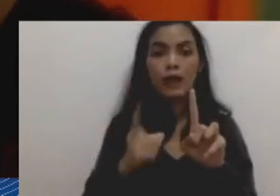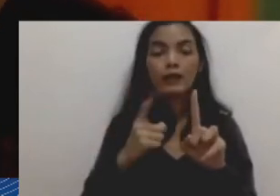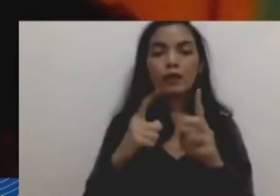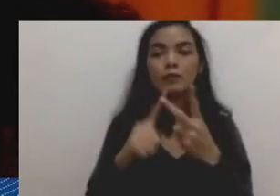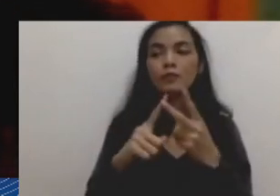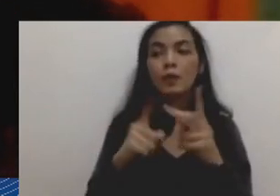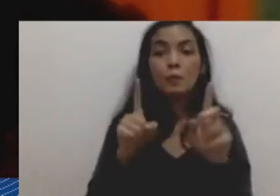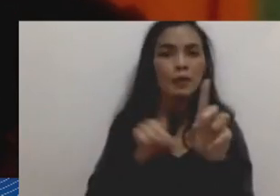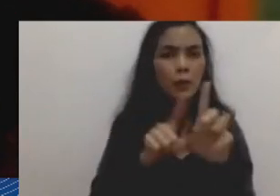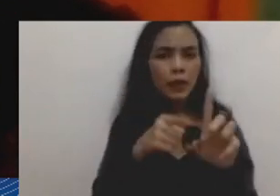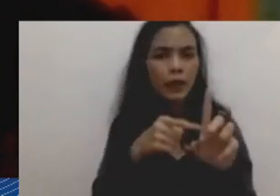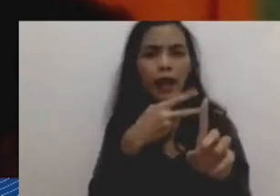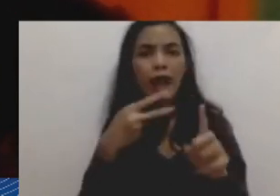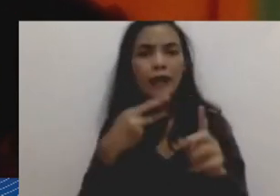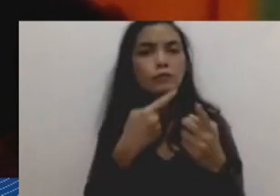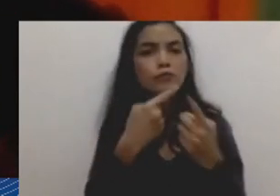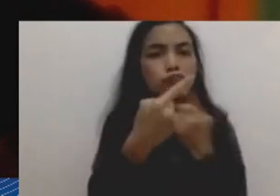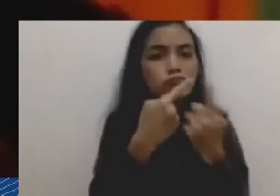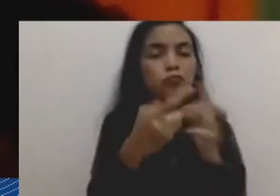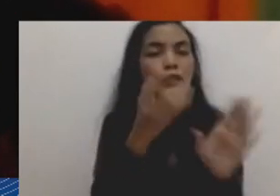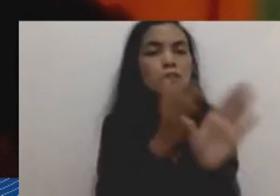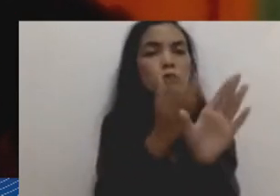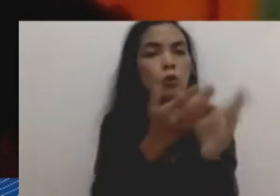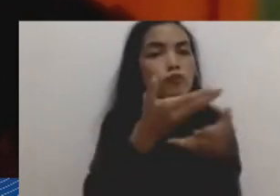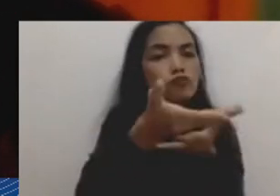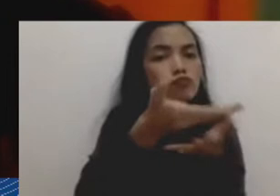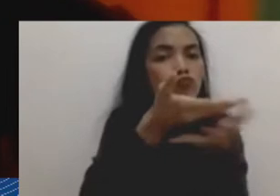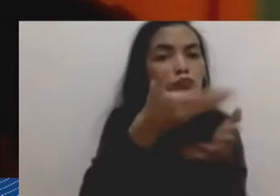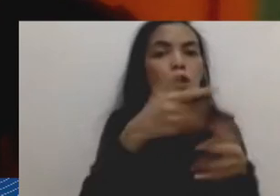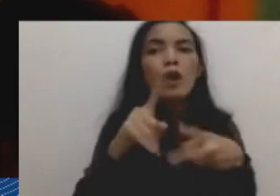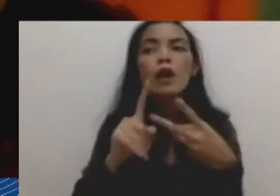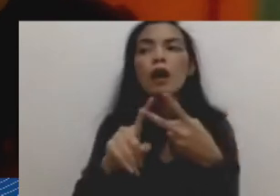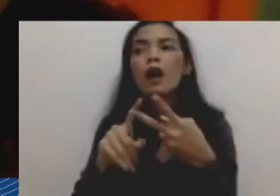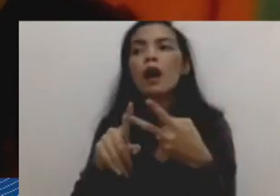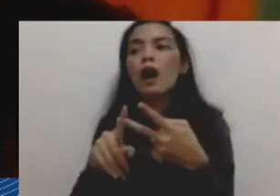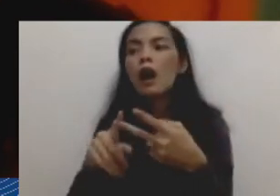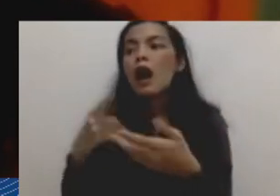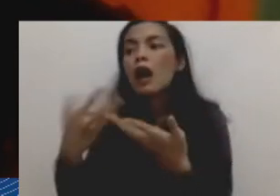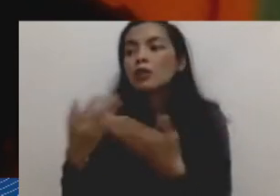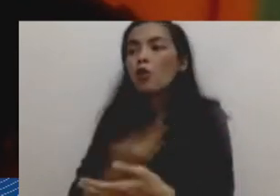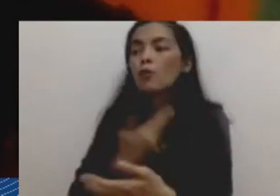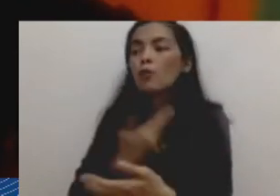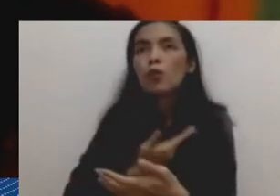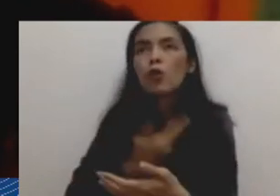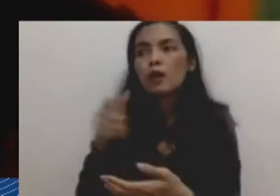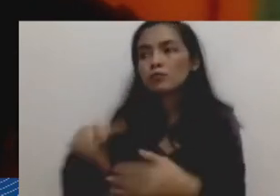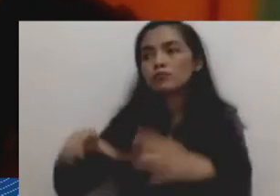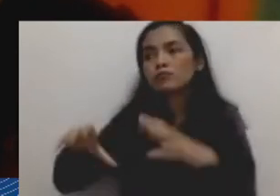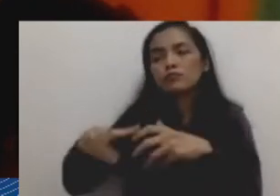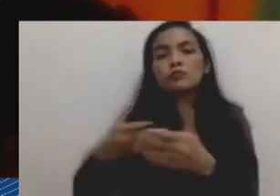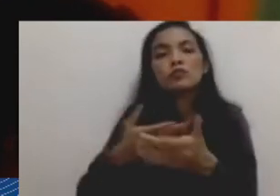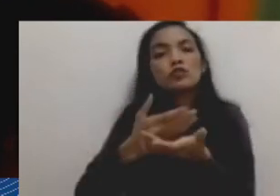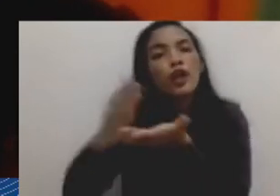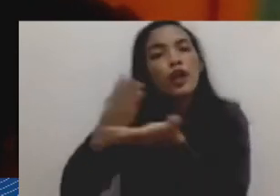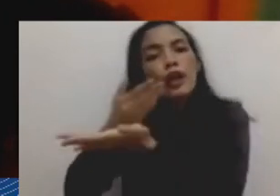konseling, ada sharing dari para penyintas gitu ya, ada dari